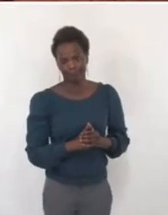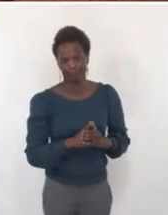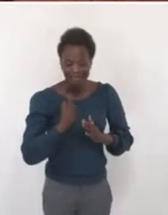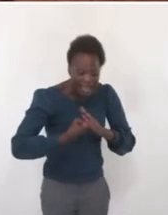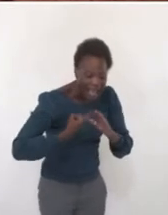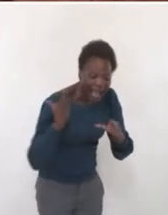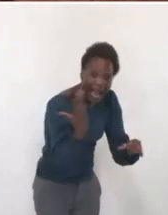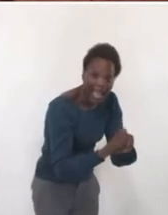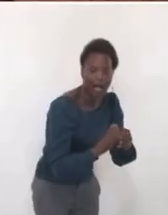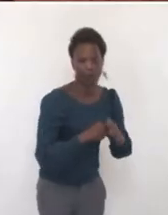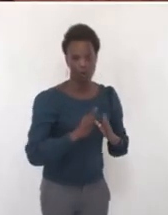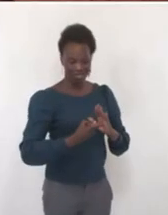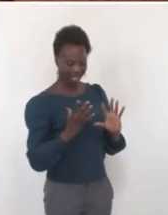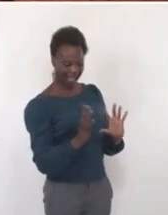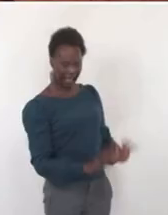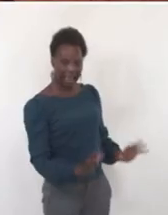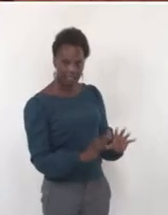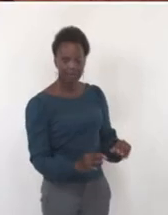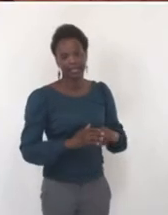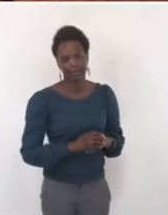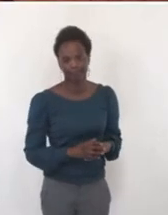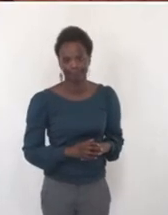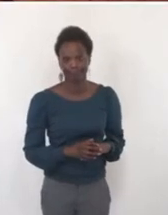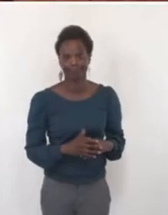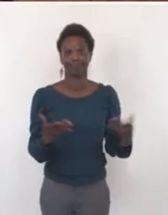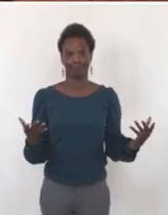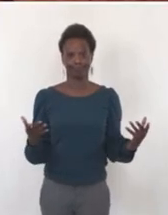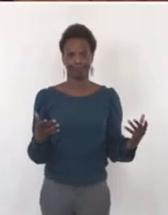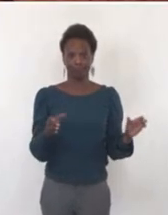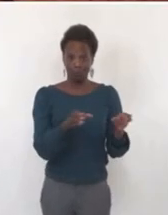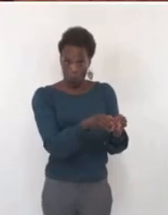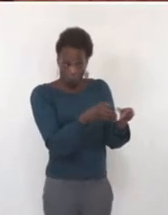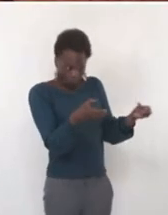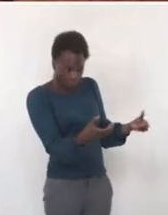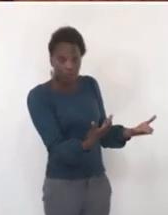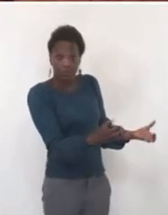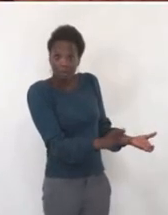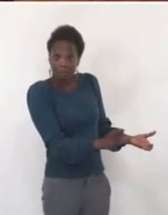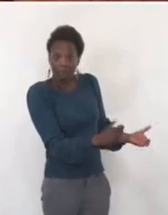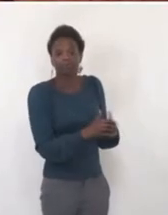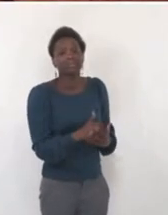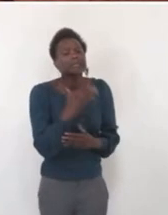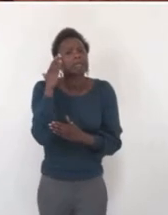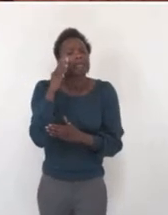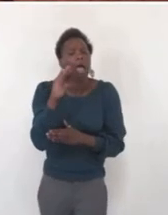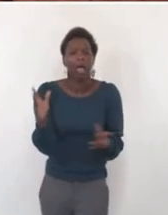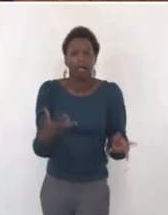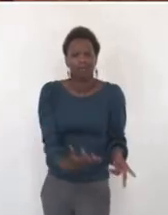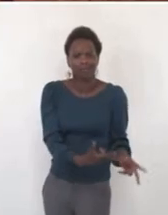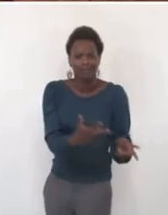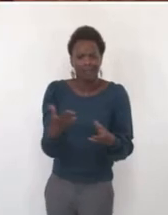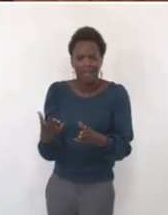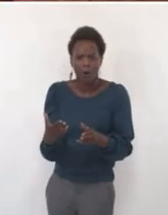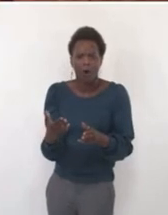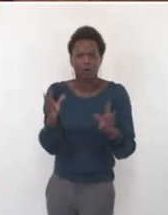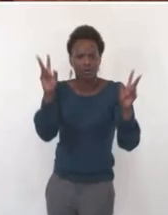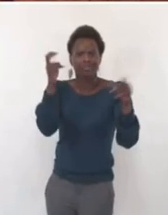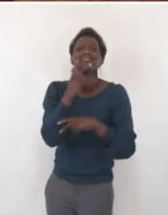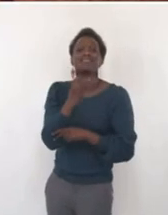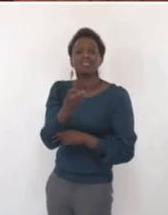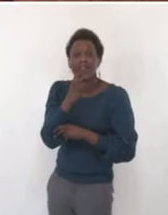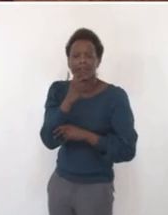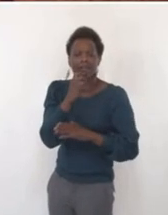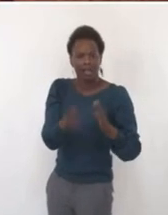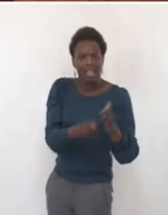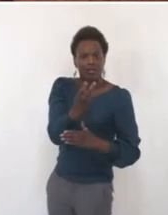réexpliquer un petit peu ce qu'est cette constitution. Je sais que les séances de civisme, d'éducation civique